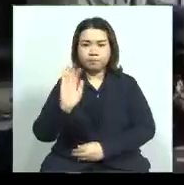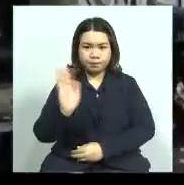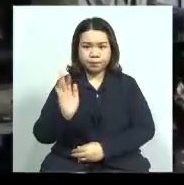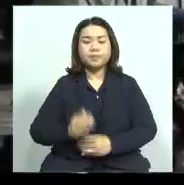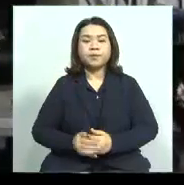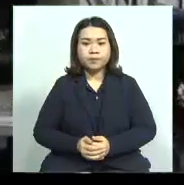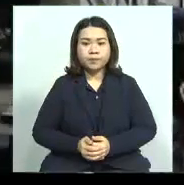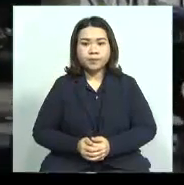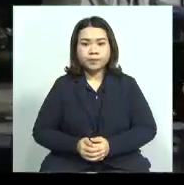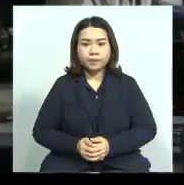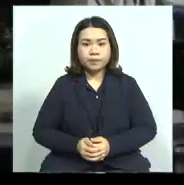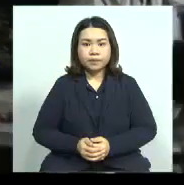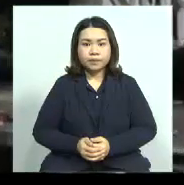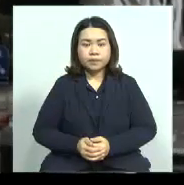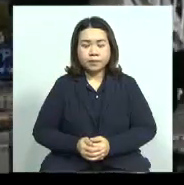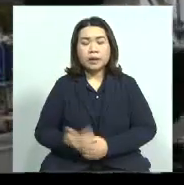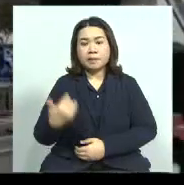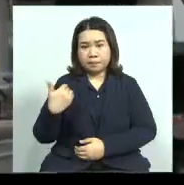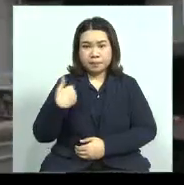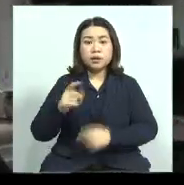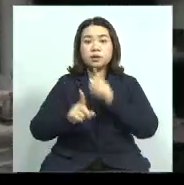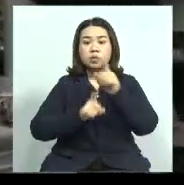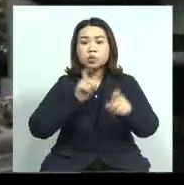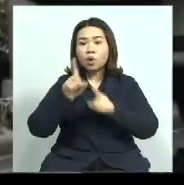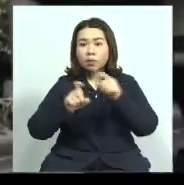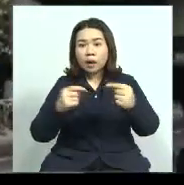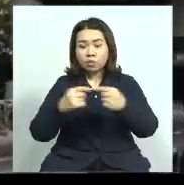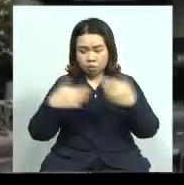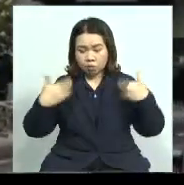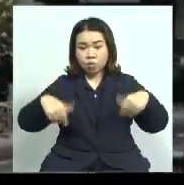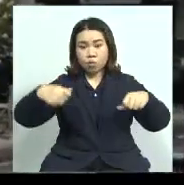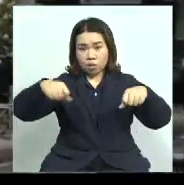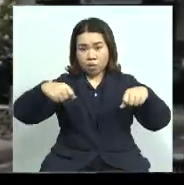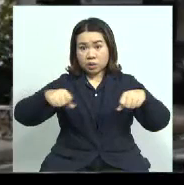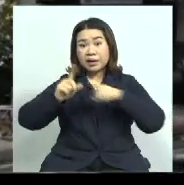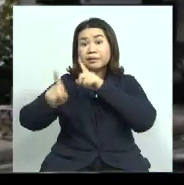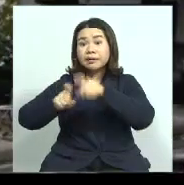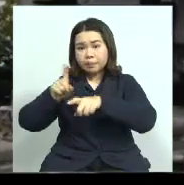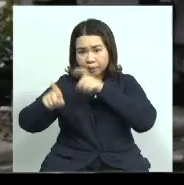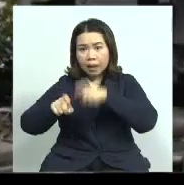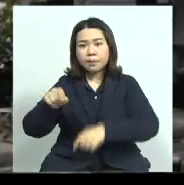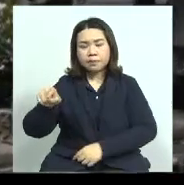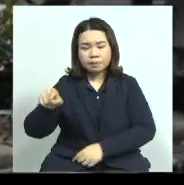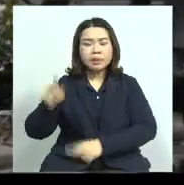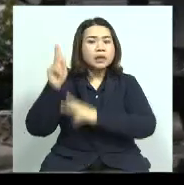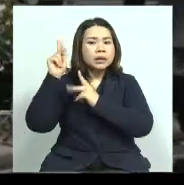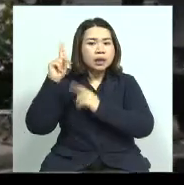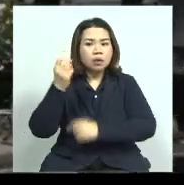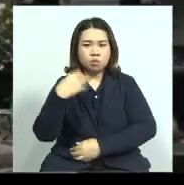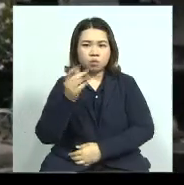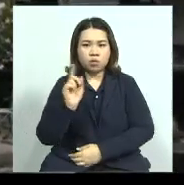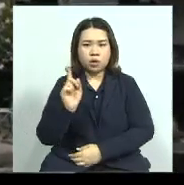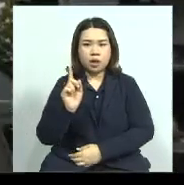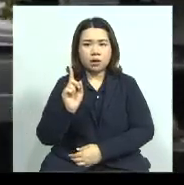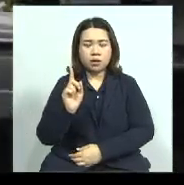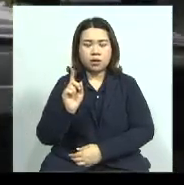ในบริเวณจากการสอบถามจากวินรถจักรยานยนต์รับจ้างในที่เกิดเหตุค่ะผู้สื่อข่าวก็บอกนะคะว่